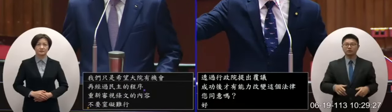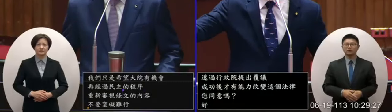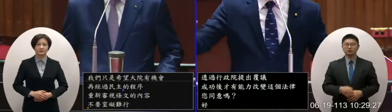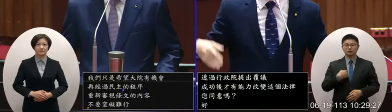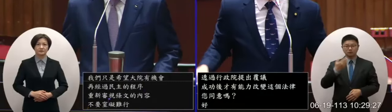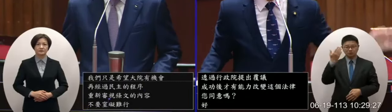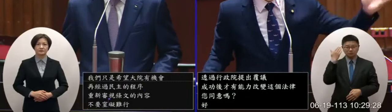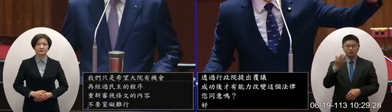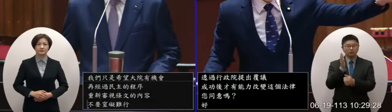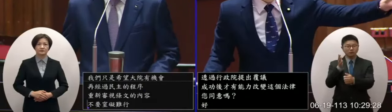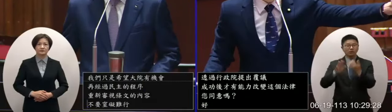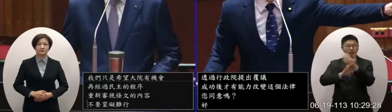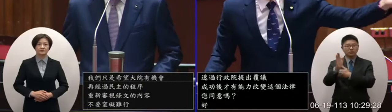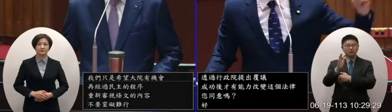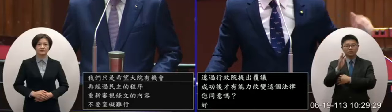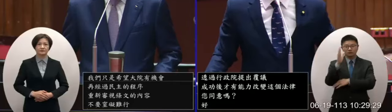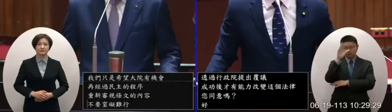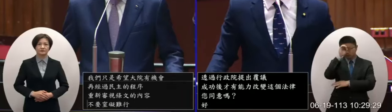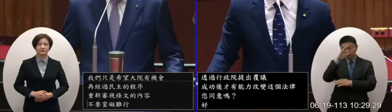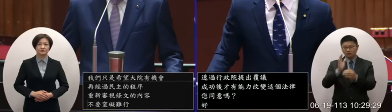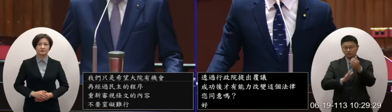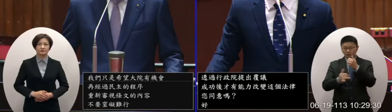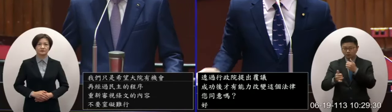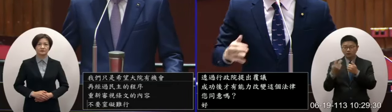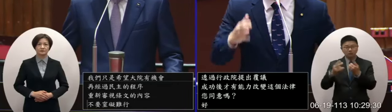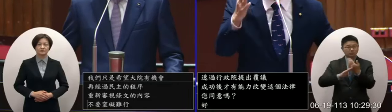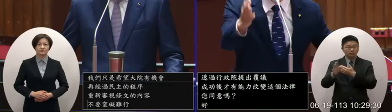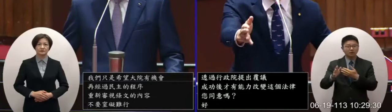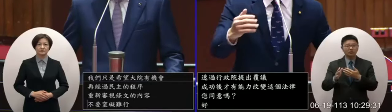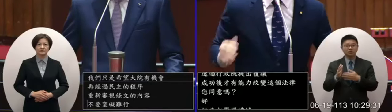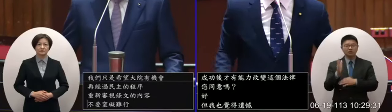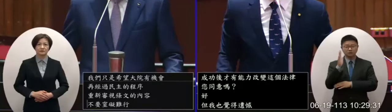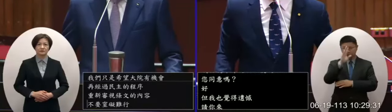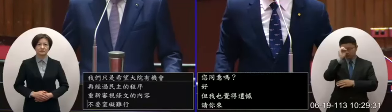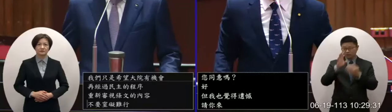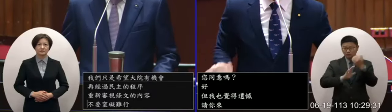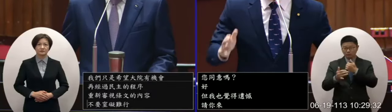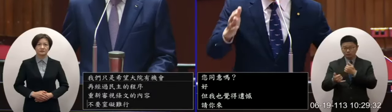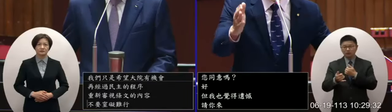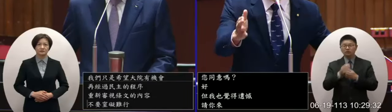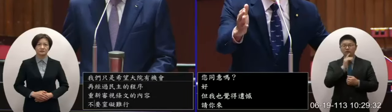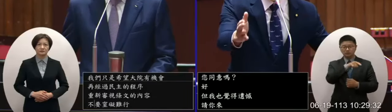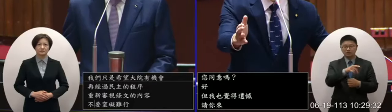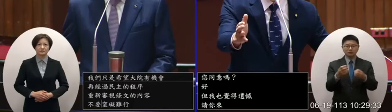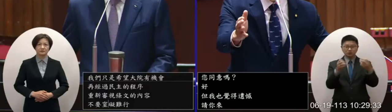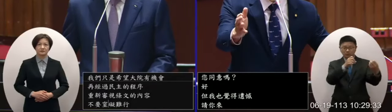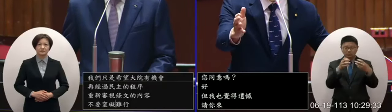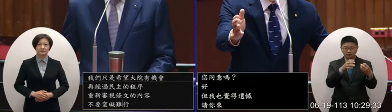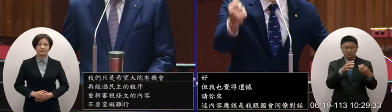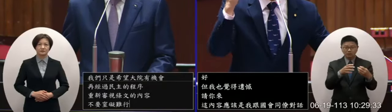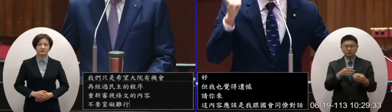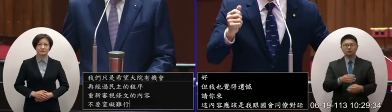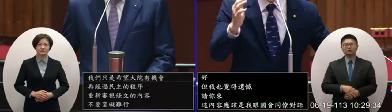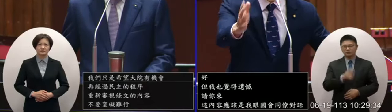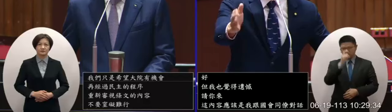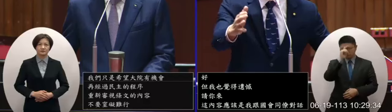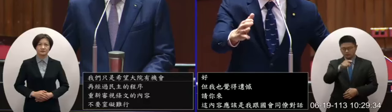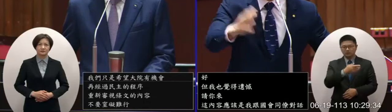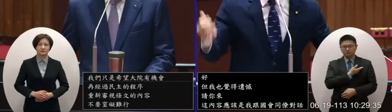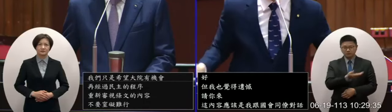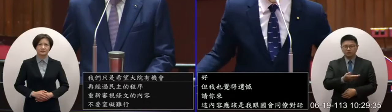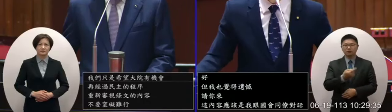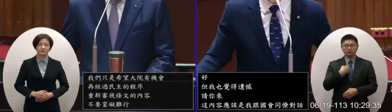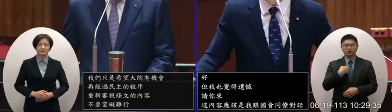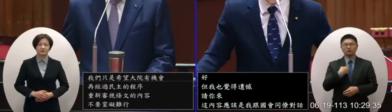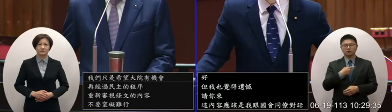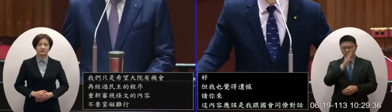其他党委员，跟我在我后面要质询的其他党的委员，我必须透过你来对话，所以可能要请你能够容许我透过你